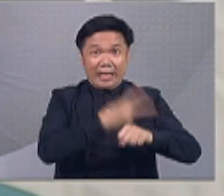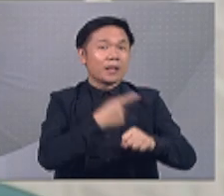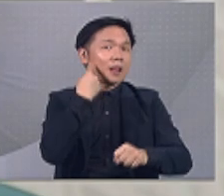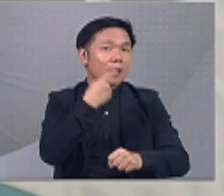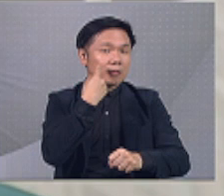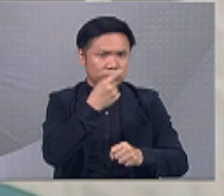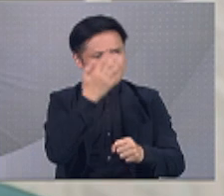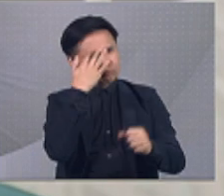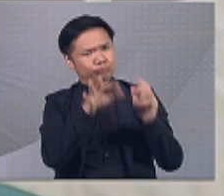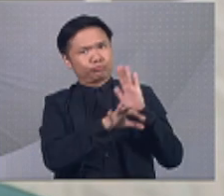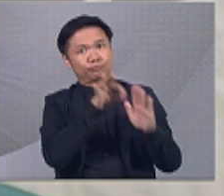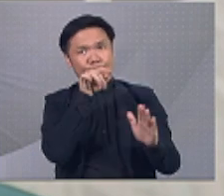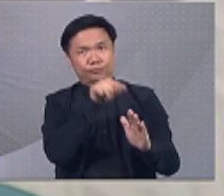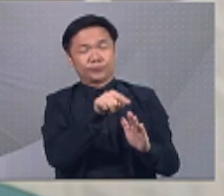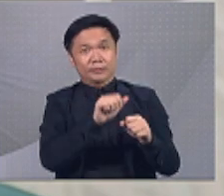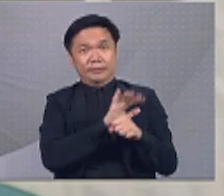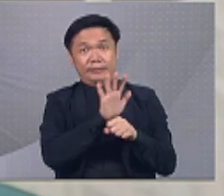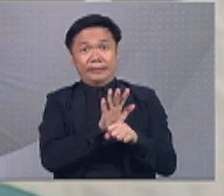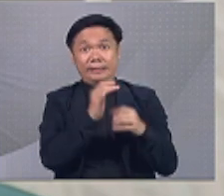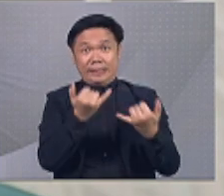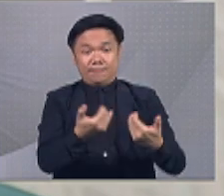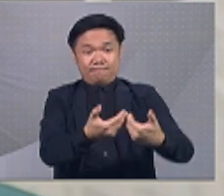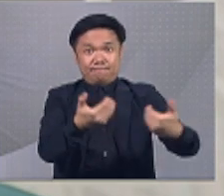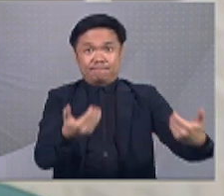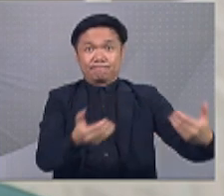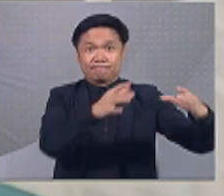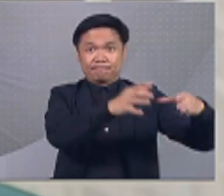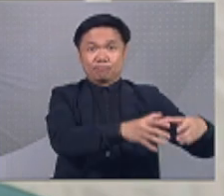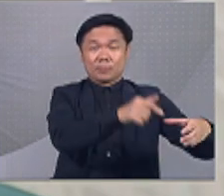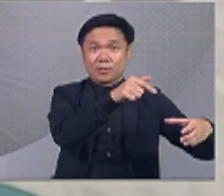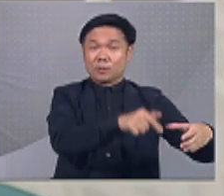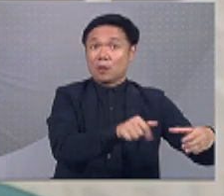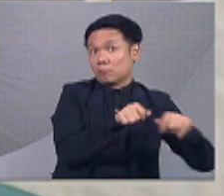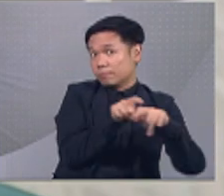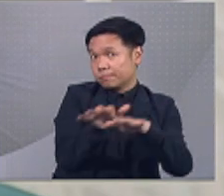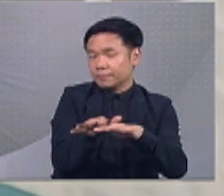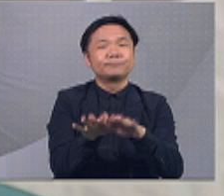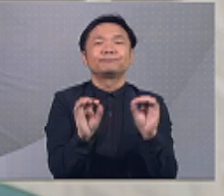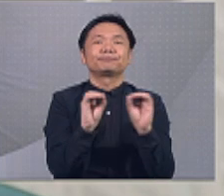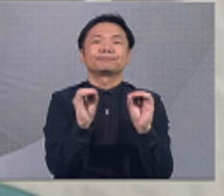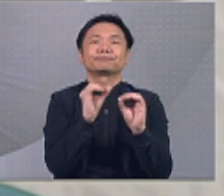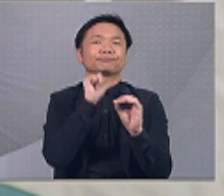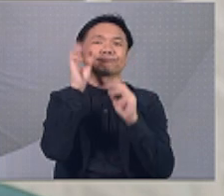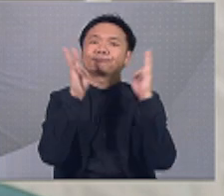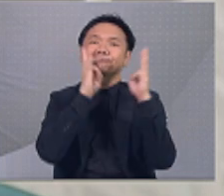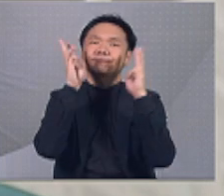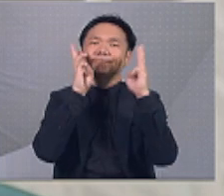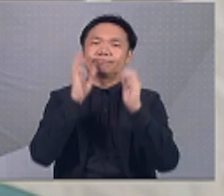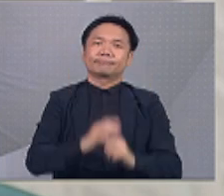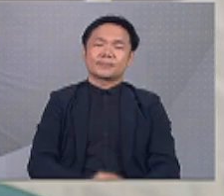mereka masih diasingkan di pusat wallenstein justru tidak membawa risiko penularan kepada masyarakat